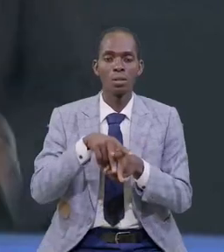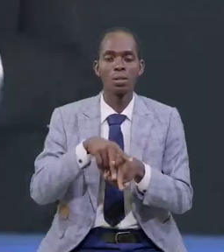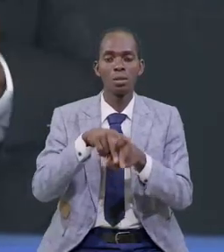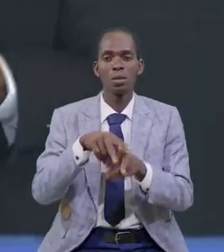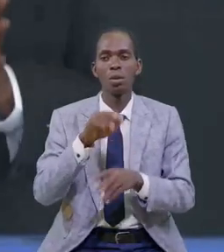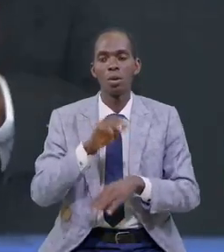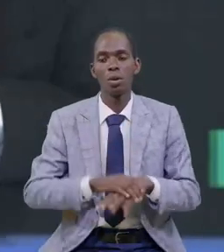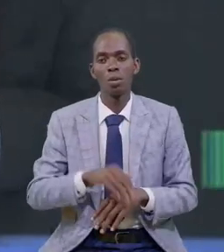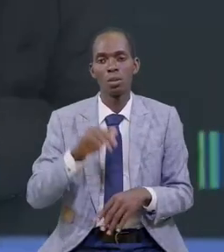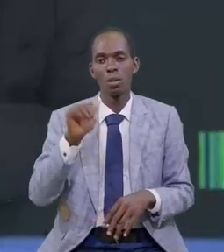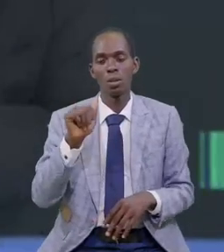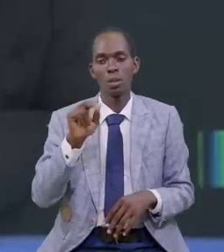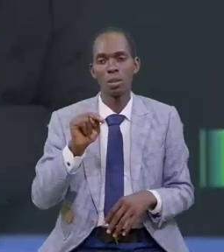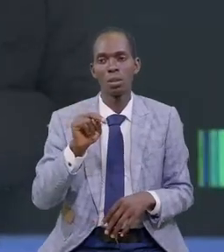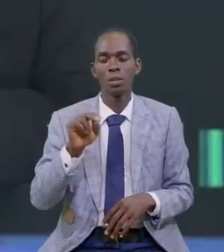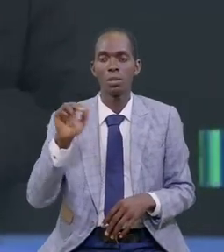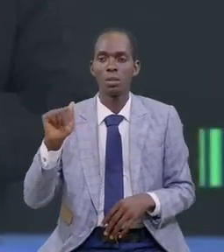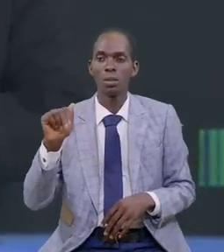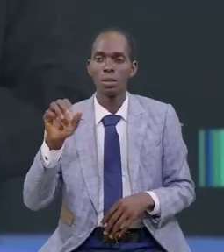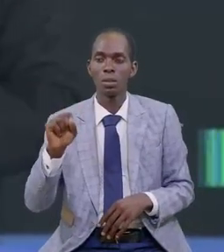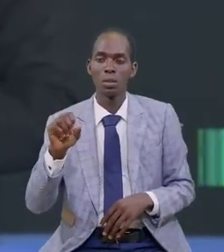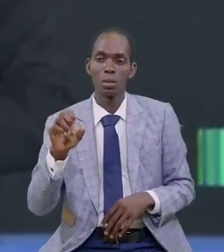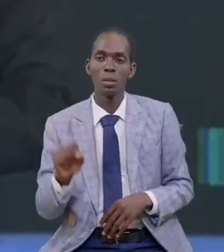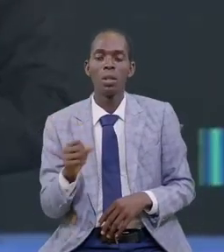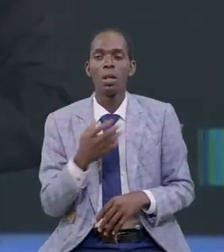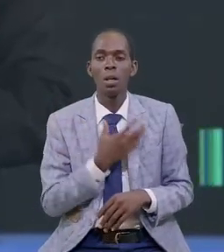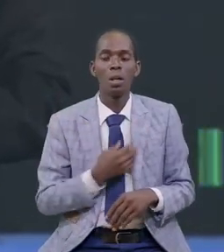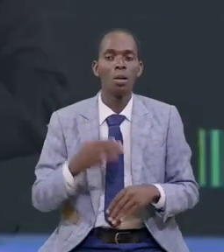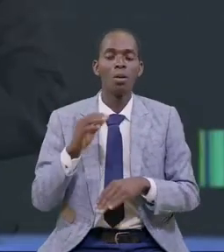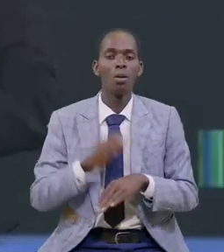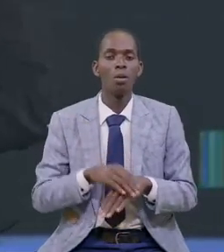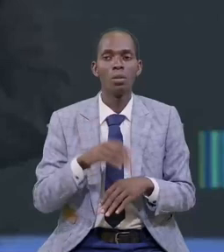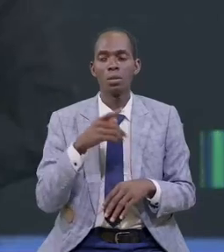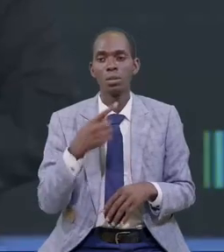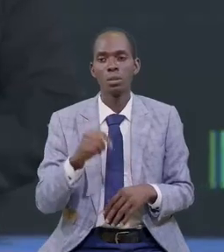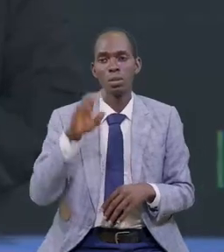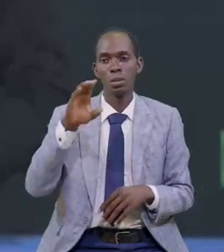anâne sur un Anne Le Petit d'une